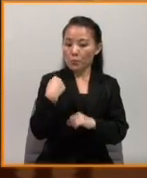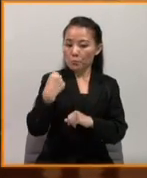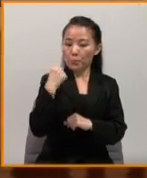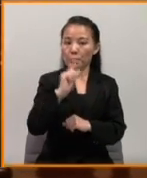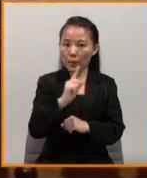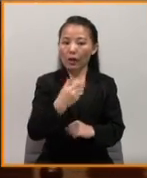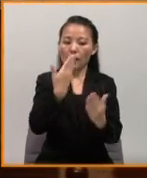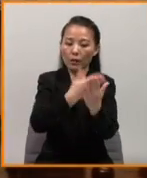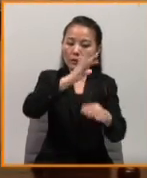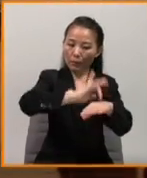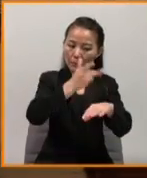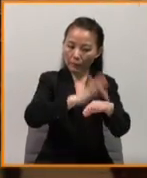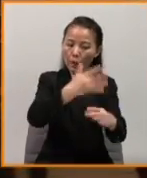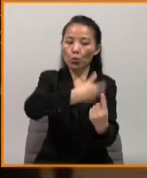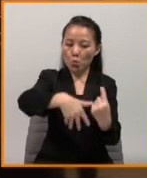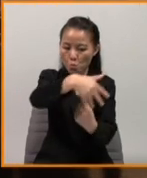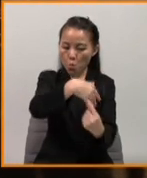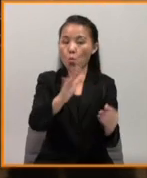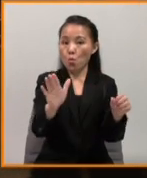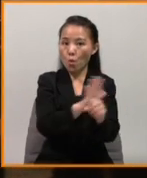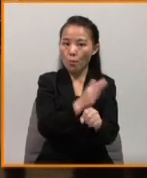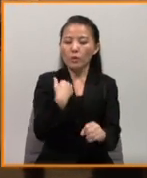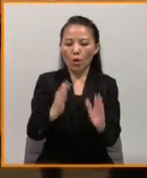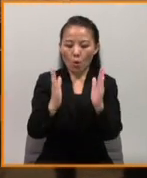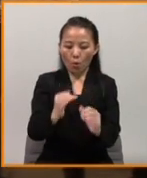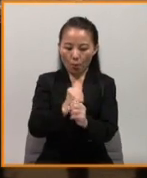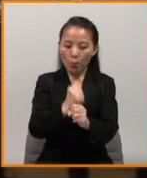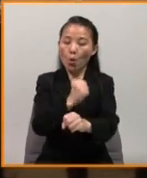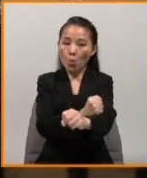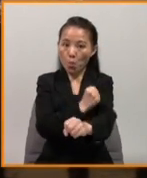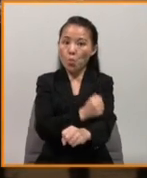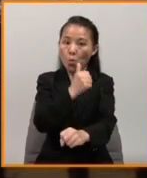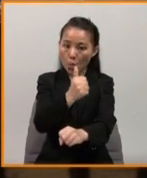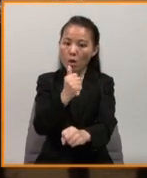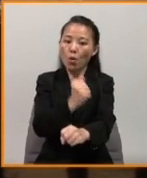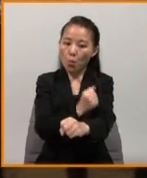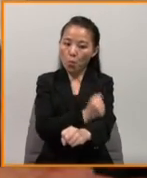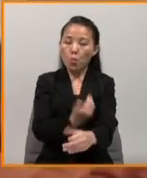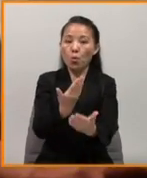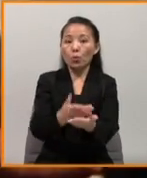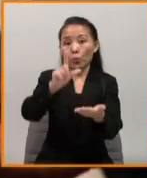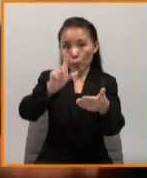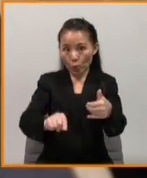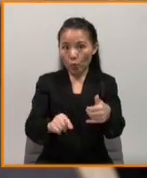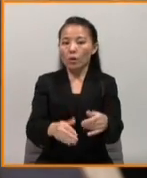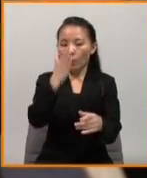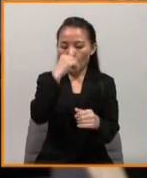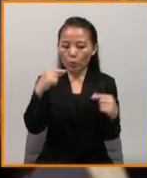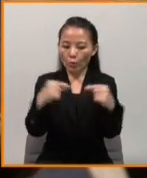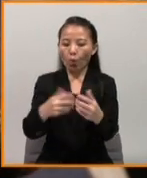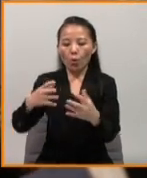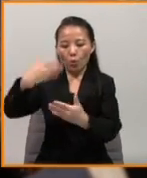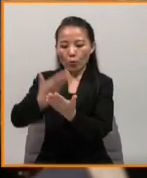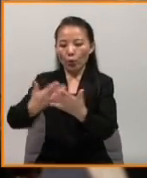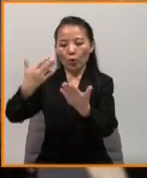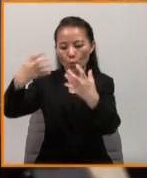มบูรณ์ทางทรัพยากรธรรมชาติอีกทั้งยังมีแรงงานจำนวนมากและมีค่าจ้างแรงงานขั้นต่ำเหมาะกับการลงทุนอุตสาหกรรมที่ใ